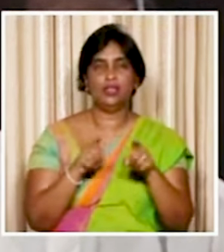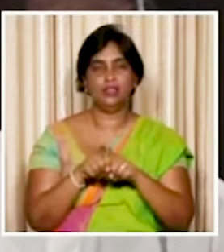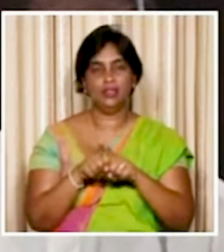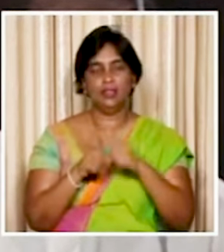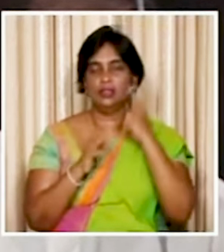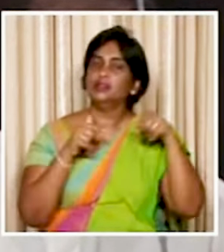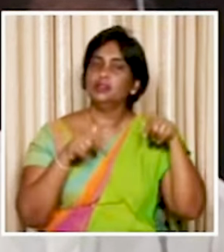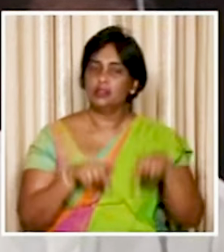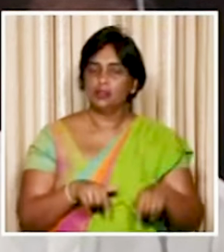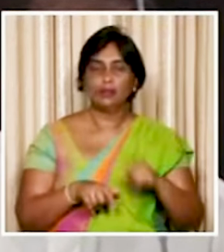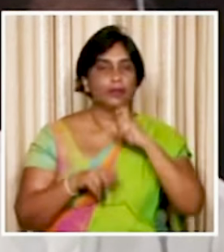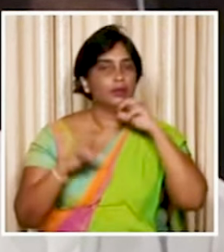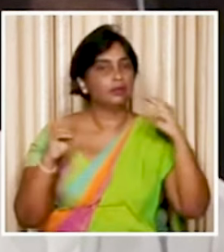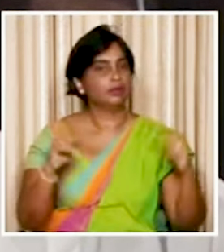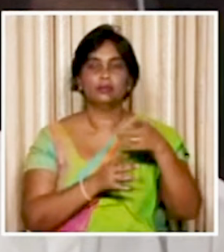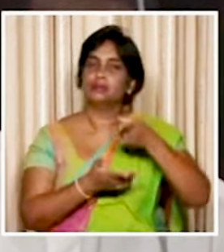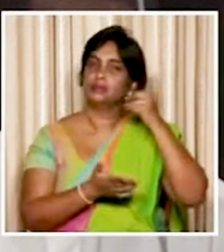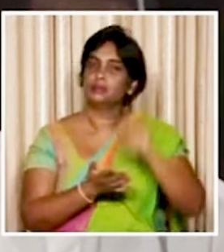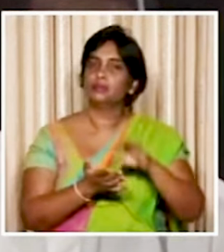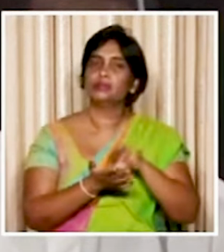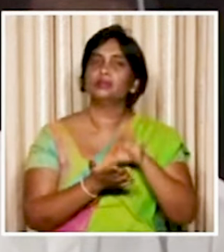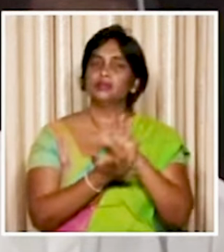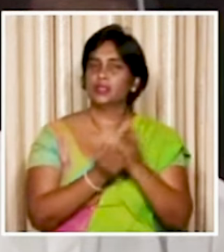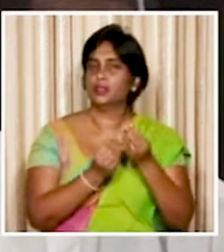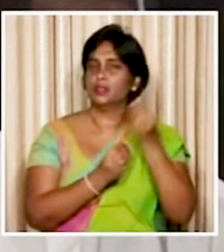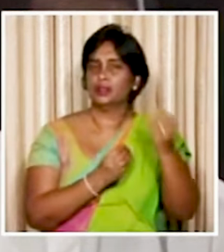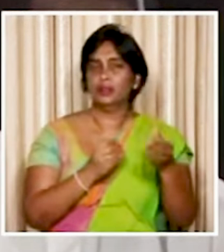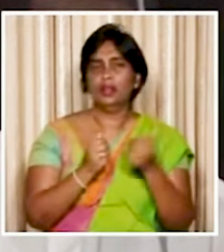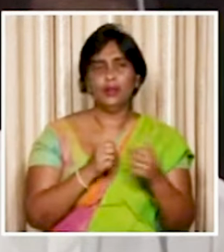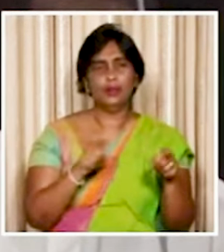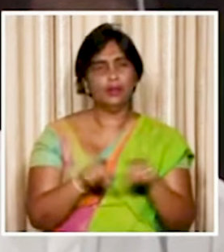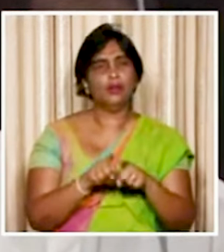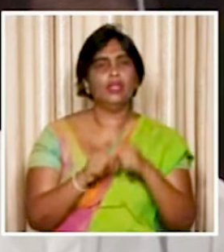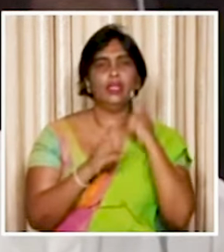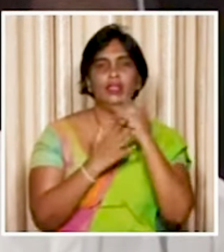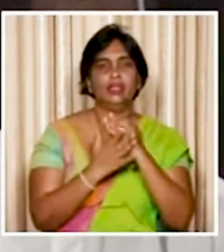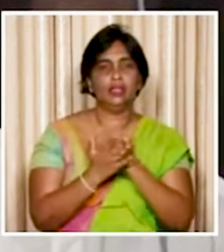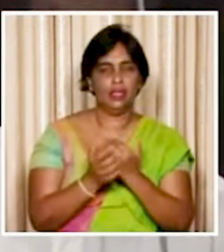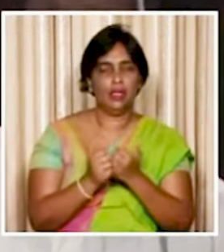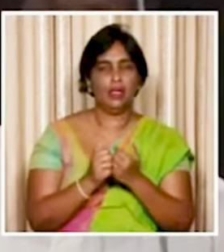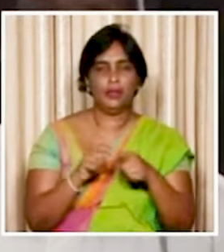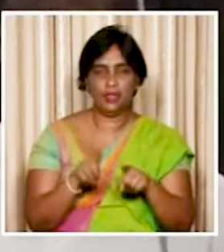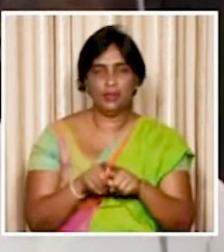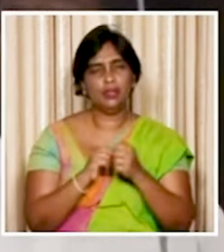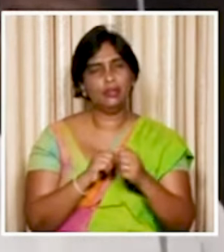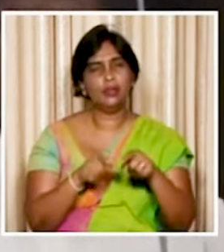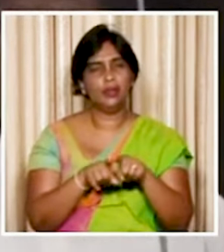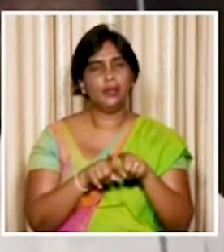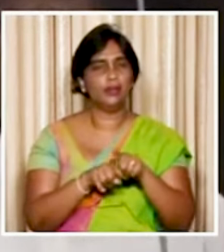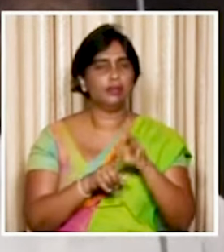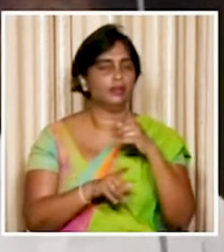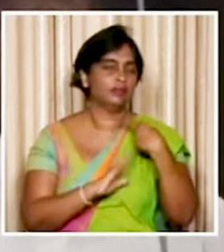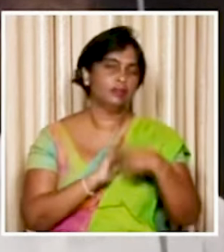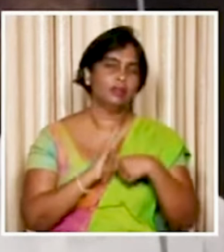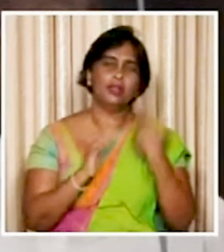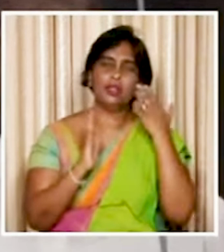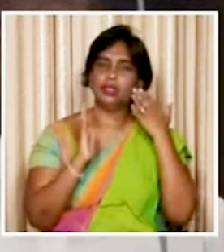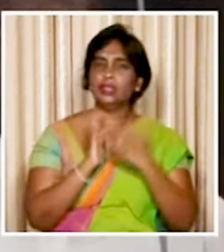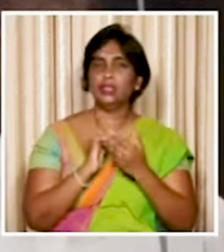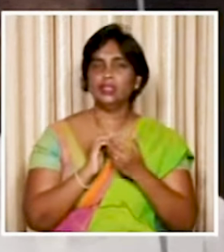தீர்ப்பு வந்திருக்கிறது. அந்த தீர்ப்பில் இந்த நாடு பொருளாதார நெருக்கடிக்கு காரணமானவர்கள் இன்னார்கள்